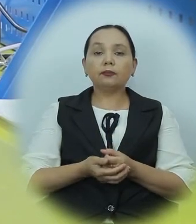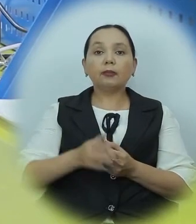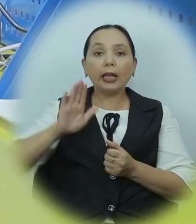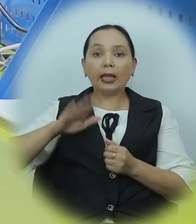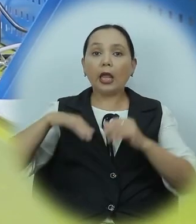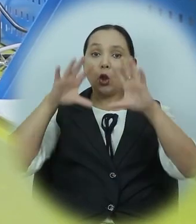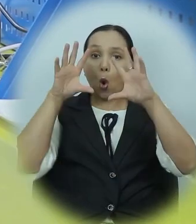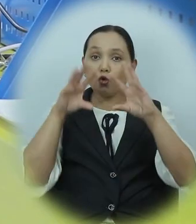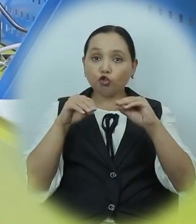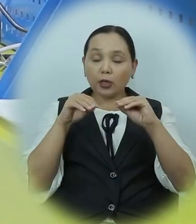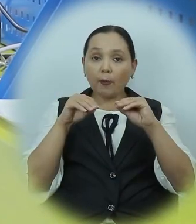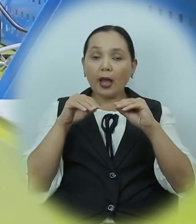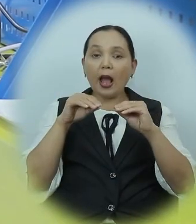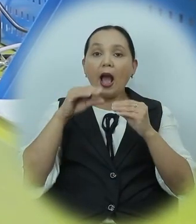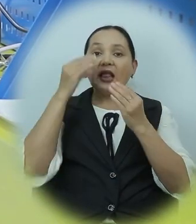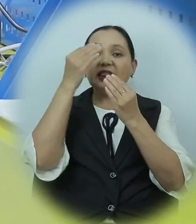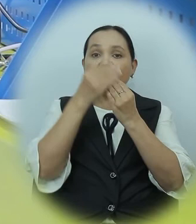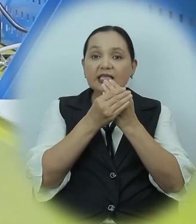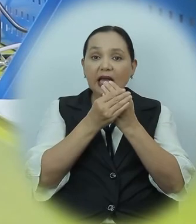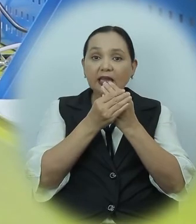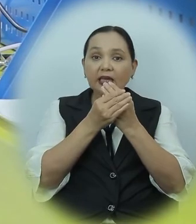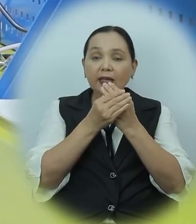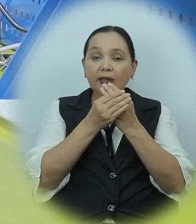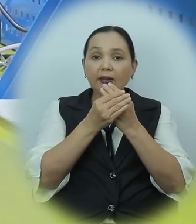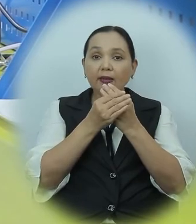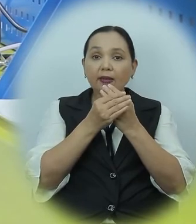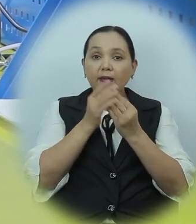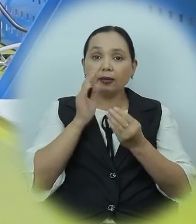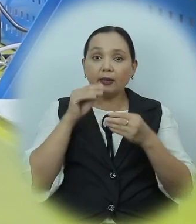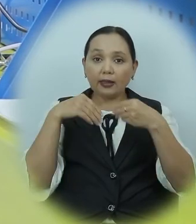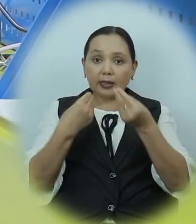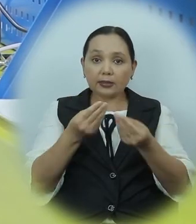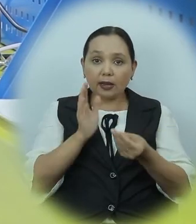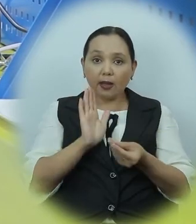Şimdi uçurup durup, nasatki yığızıladı.